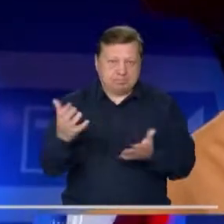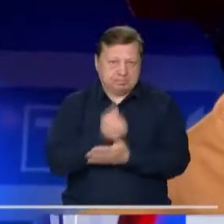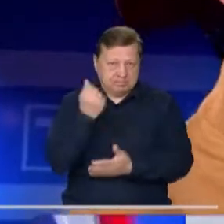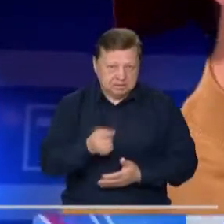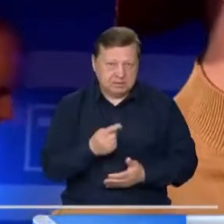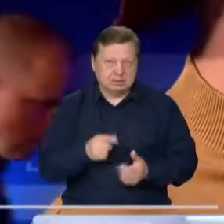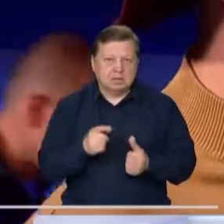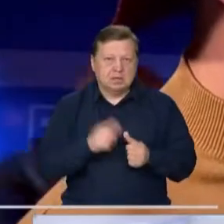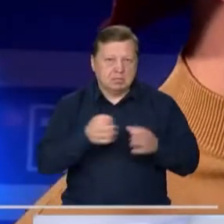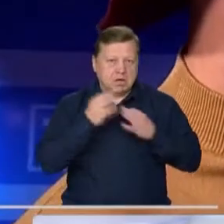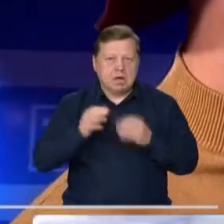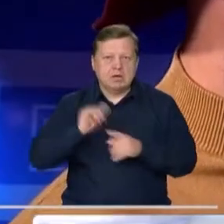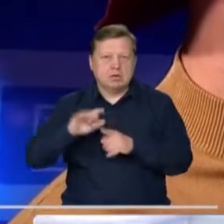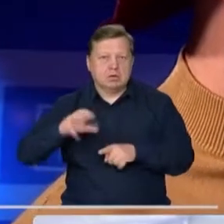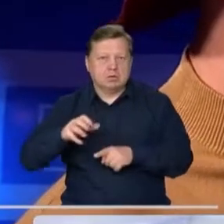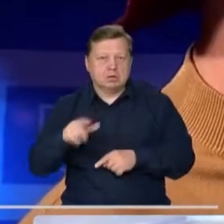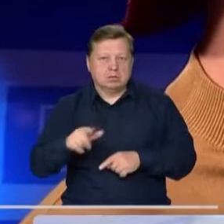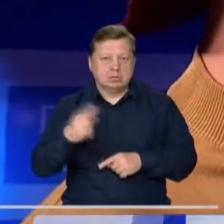i za w kategorii